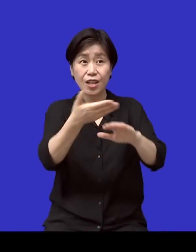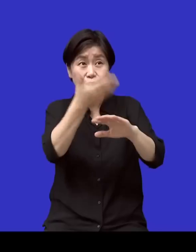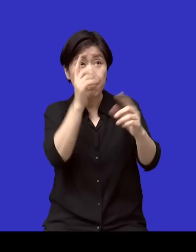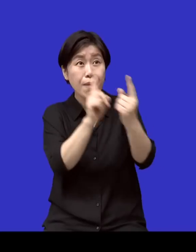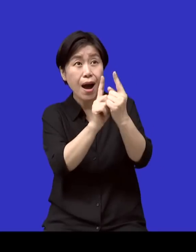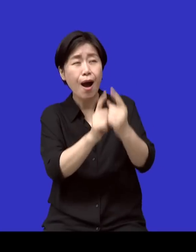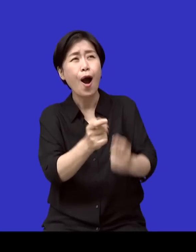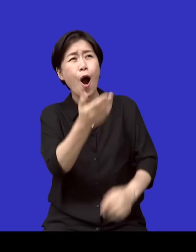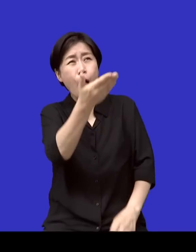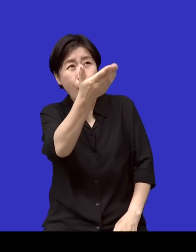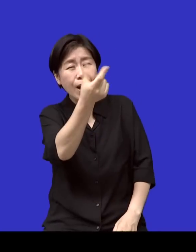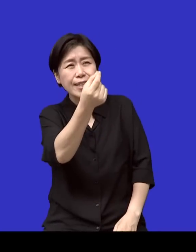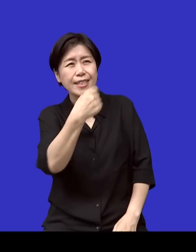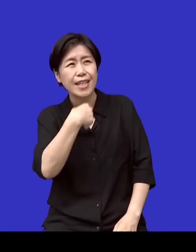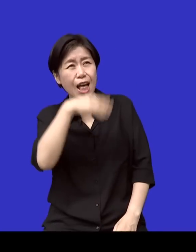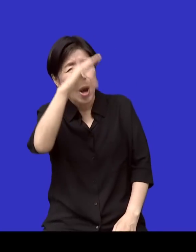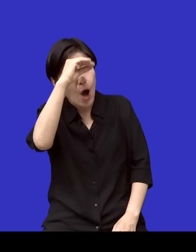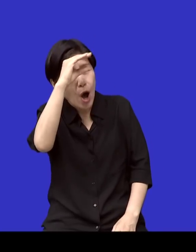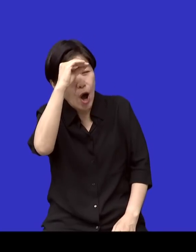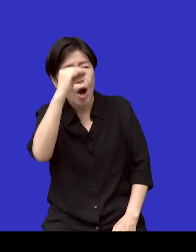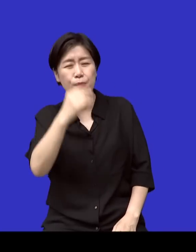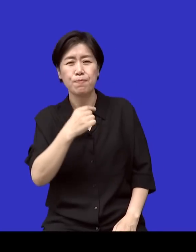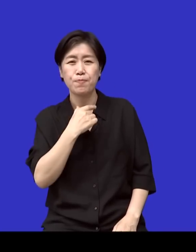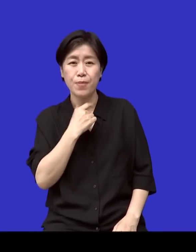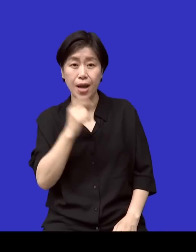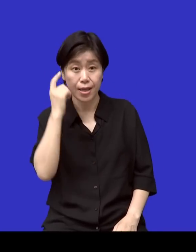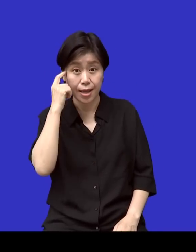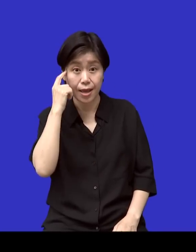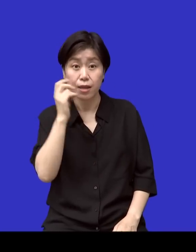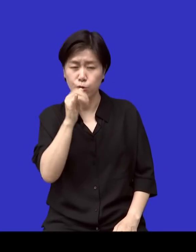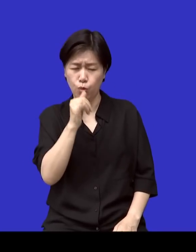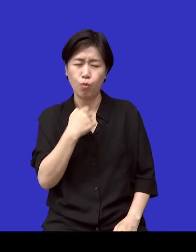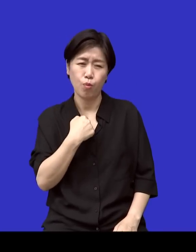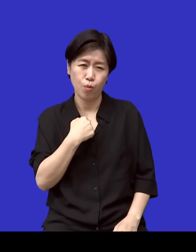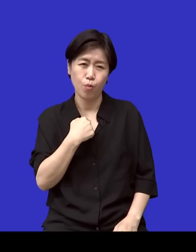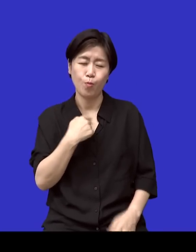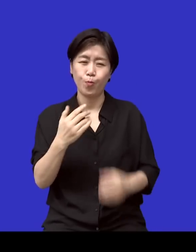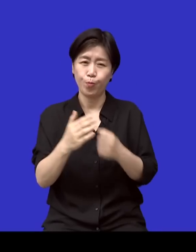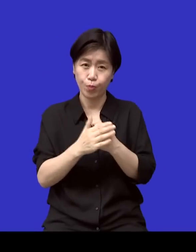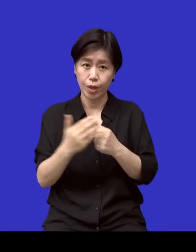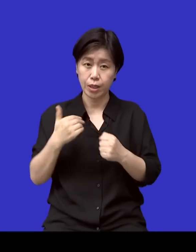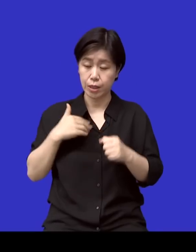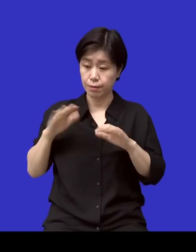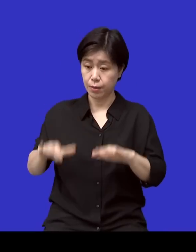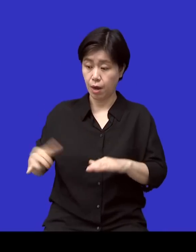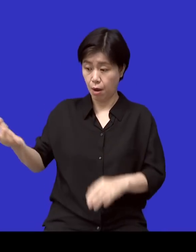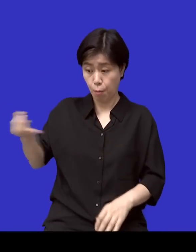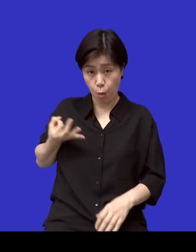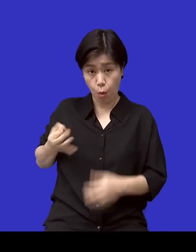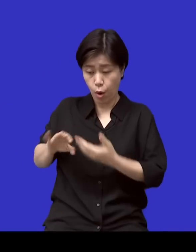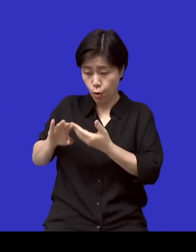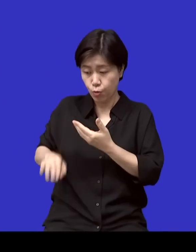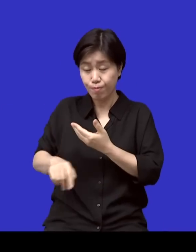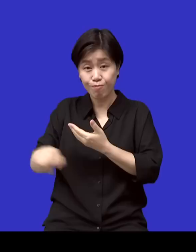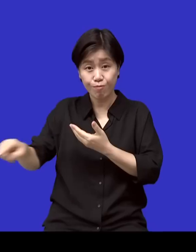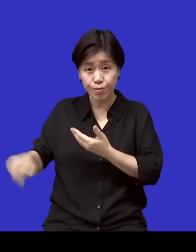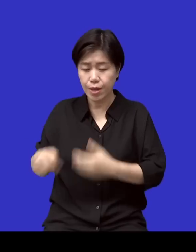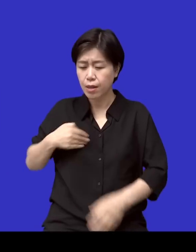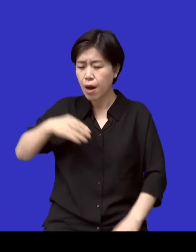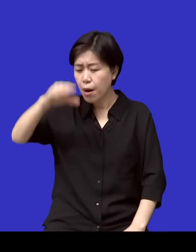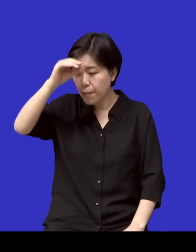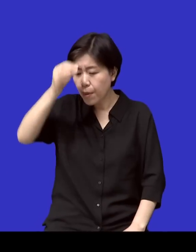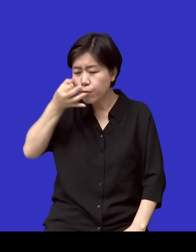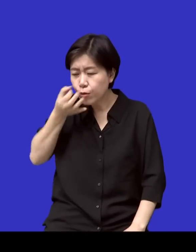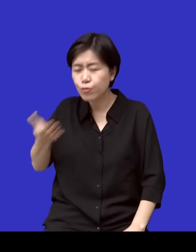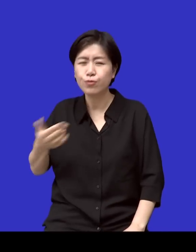언니처럼 하고 싶어 라는 생각을 했기 때문에 그런 생각을 후배들이 하게끔 내가 더 솔선수범이